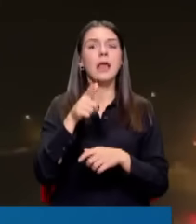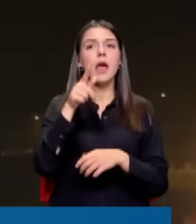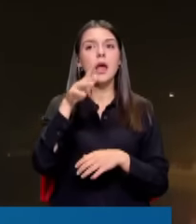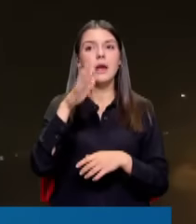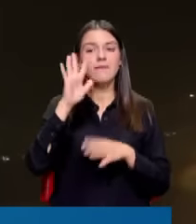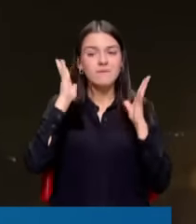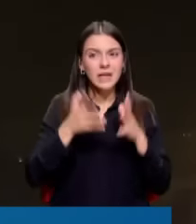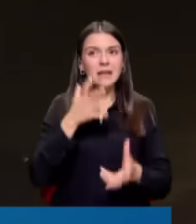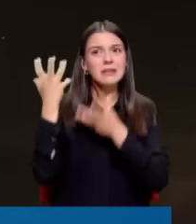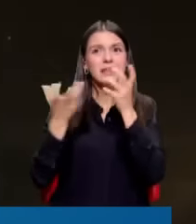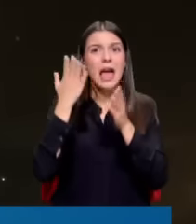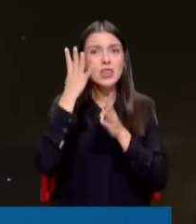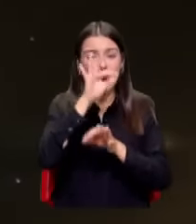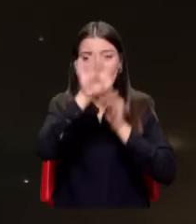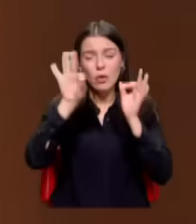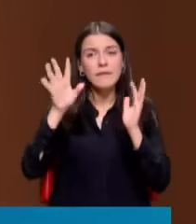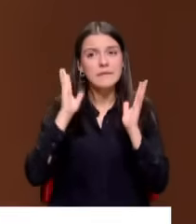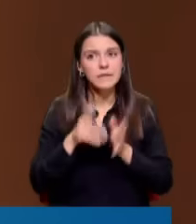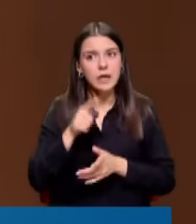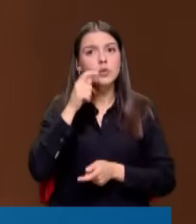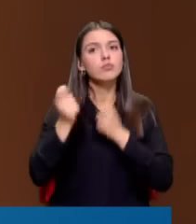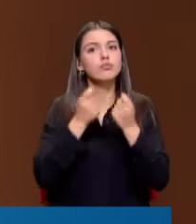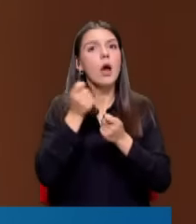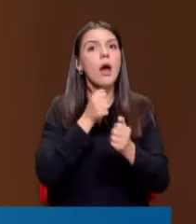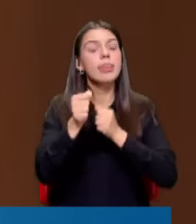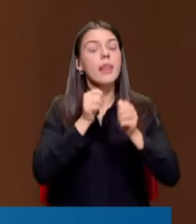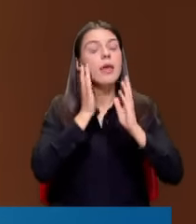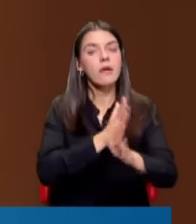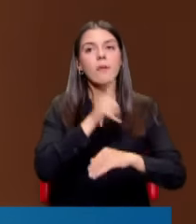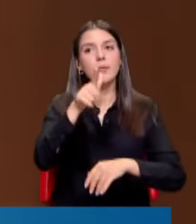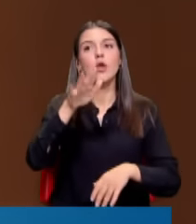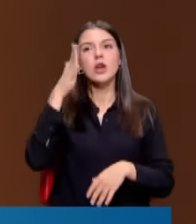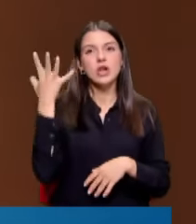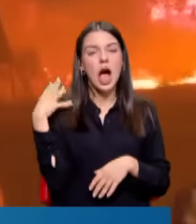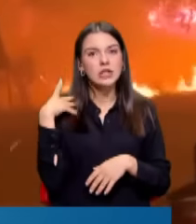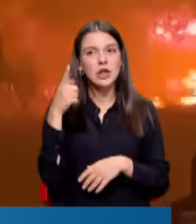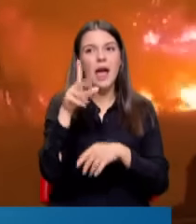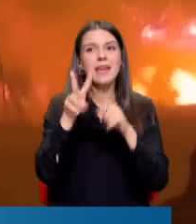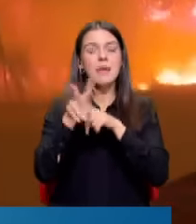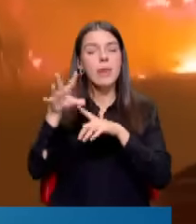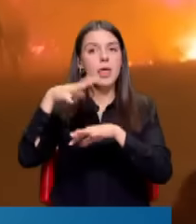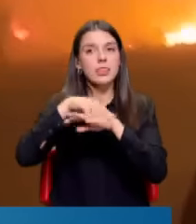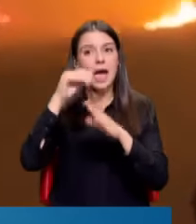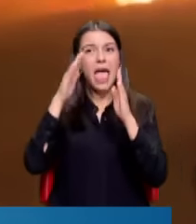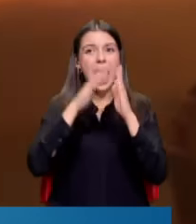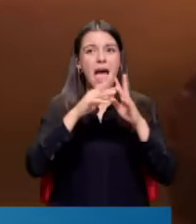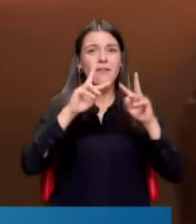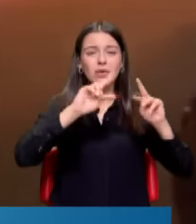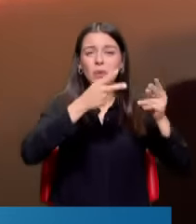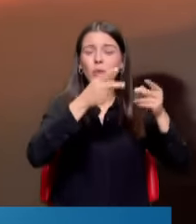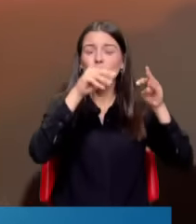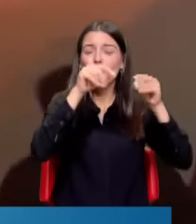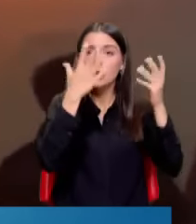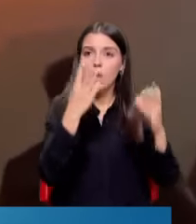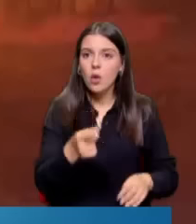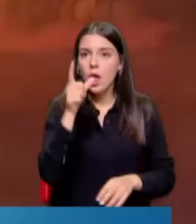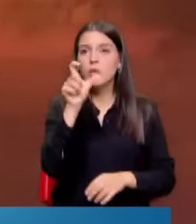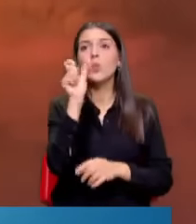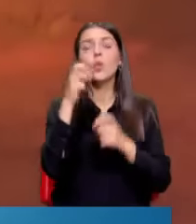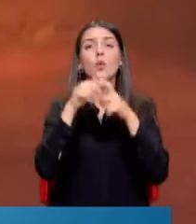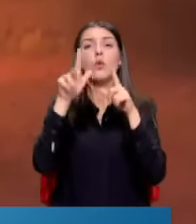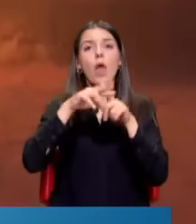saran alevlerle mücadele devam ediyor. Karşıyaka'da evleri küle çeviren Yamanlar Dağı'ndaki yangının enerjisi düşürüldü. Urla,